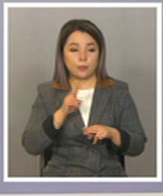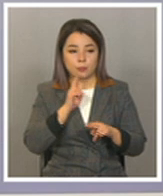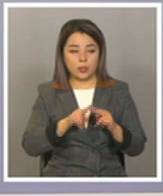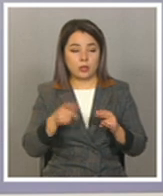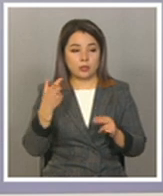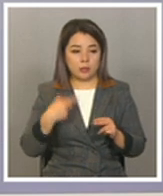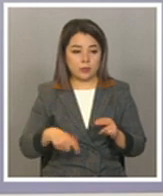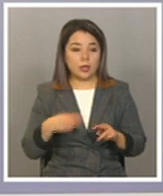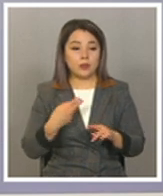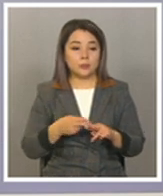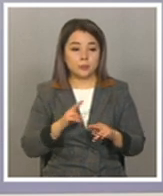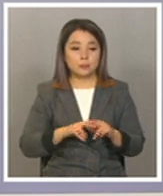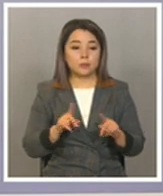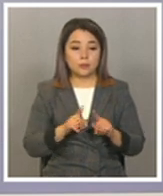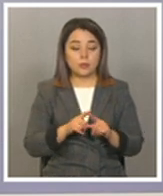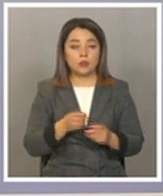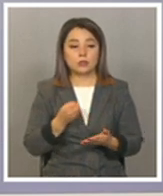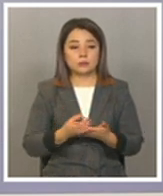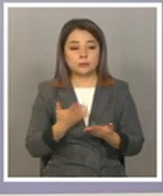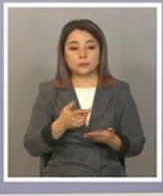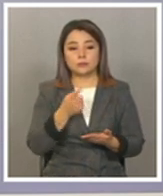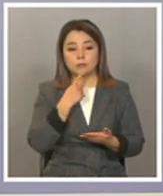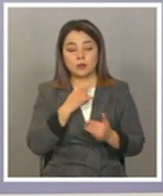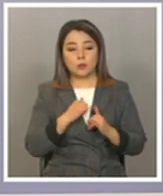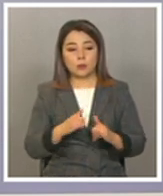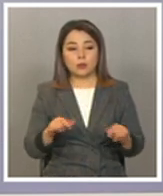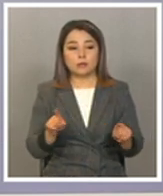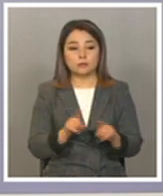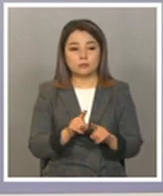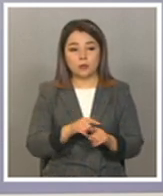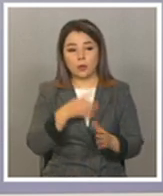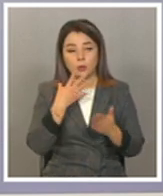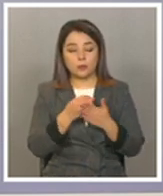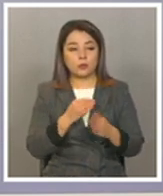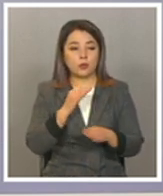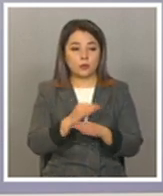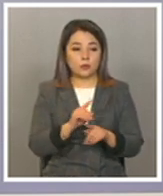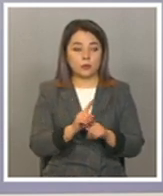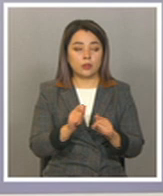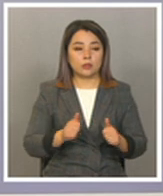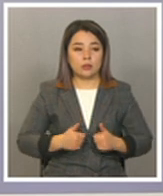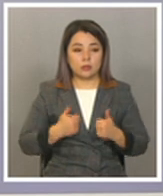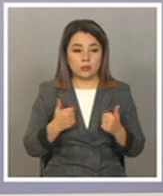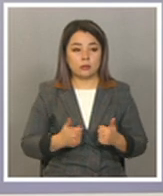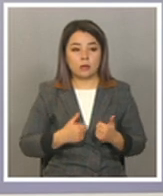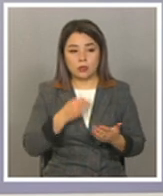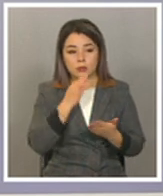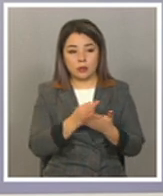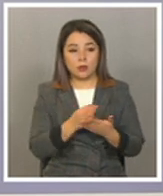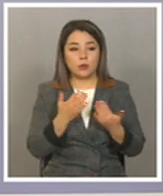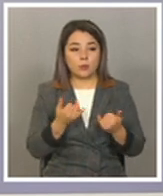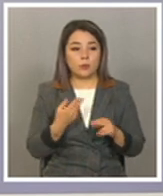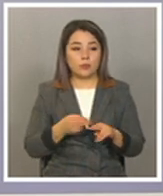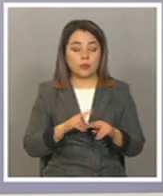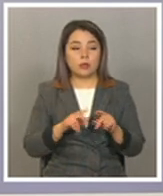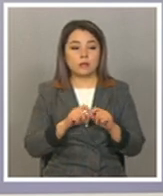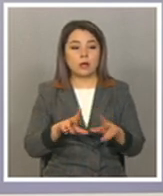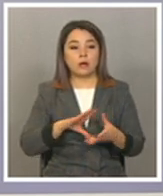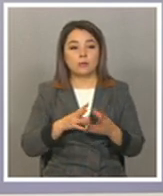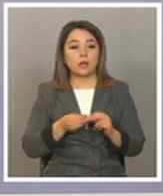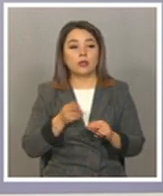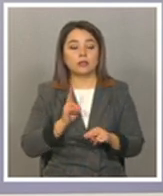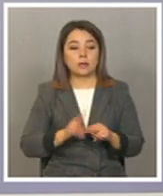Оқушылар, қасиетті тіліміздің өркендеуіне өз үлесімізді қосайық. Осымен сабағымызды